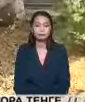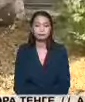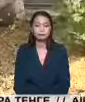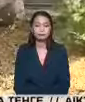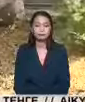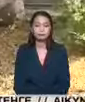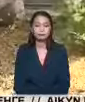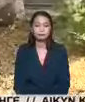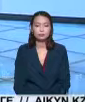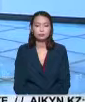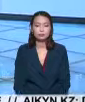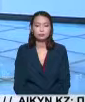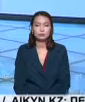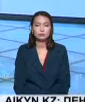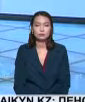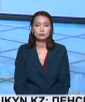Павлодар.